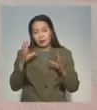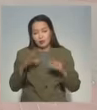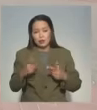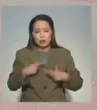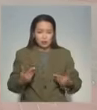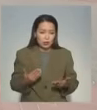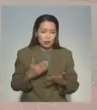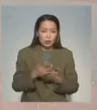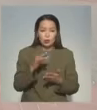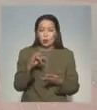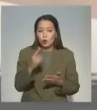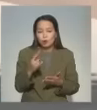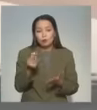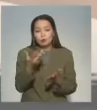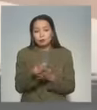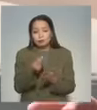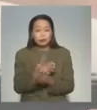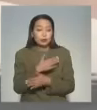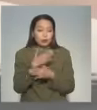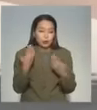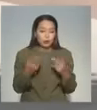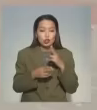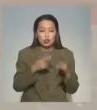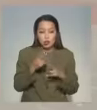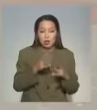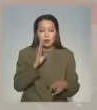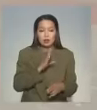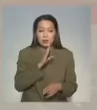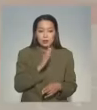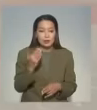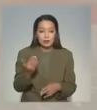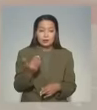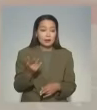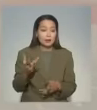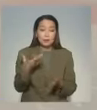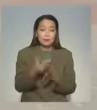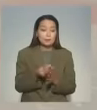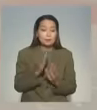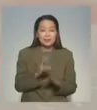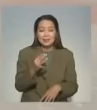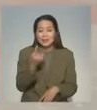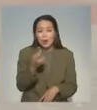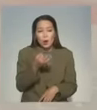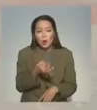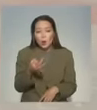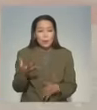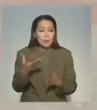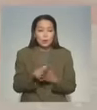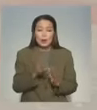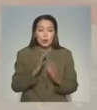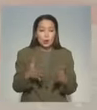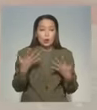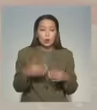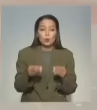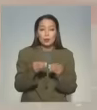давать деньги на ребенка не хочет, жалуется женщина. Он не платит алименты, ни копейки не заплатил. Уже 10